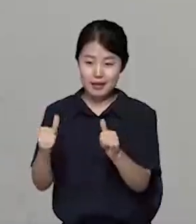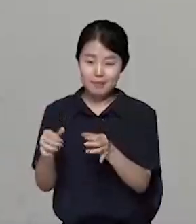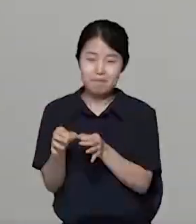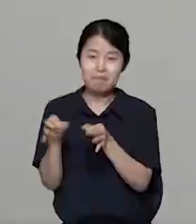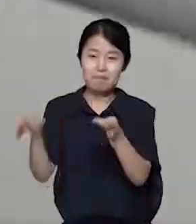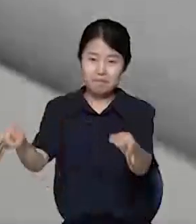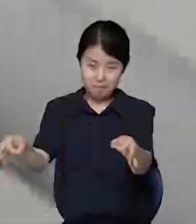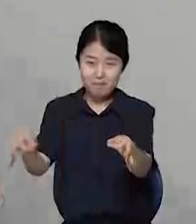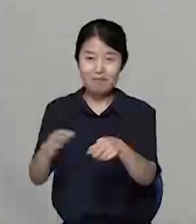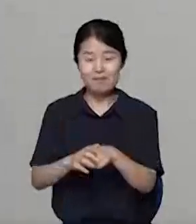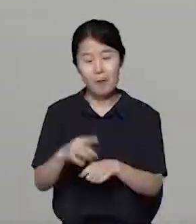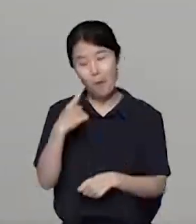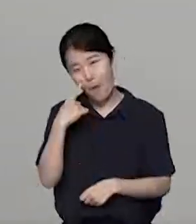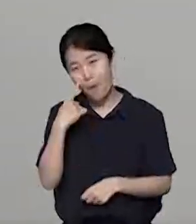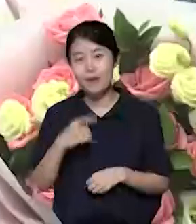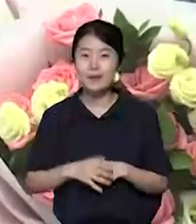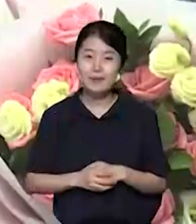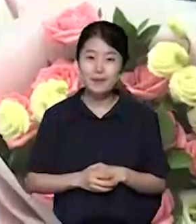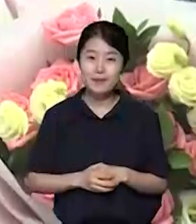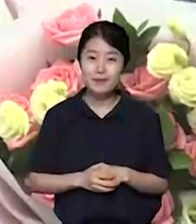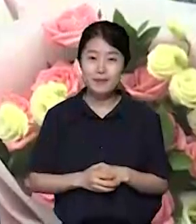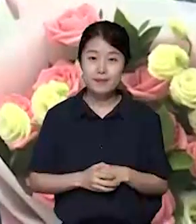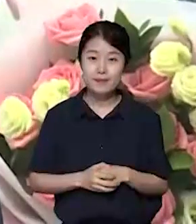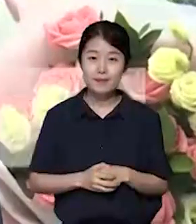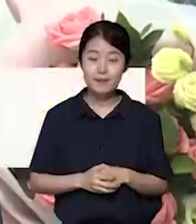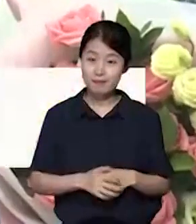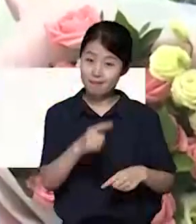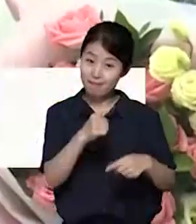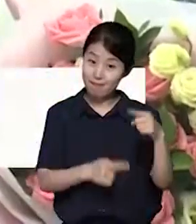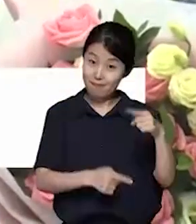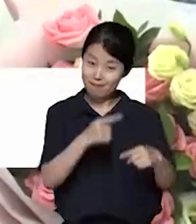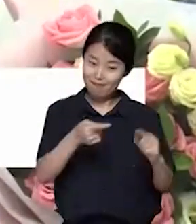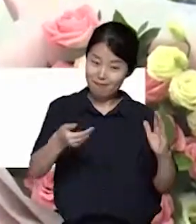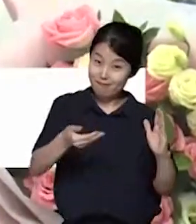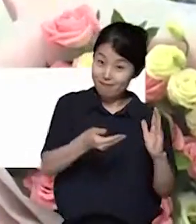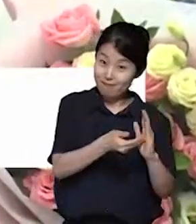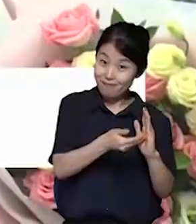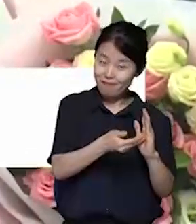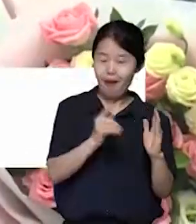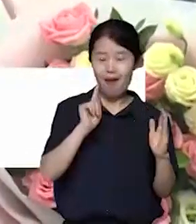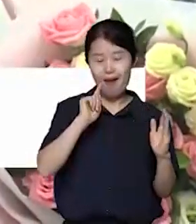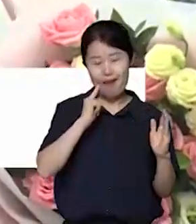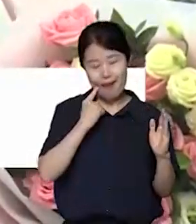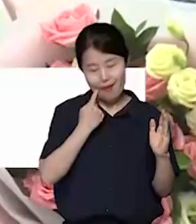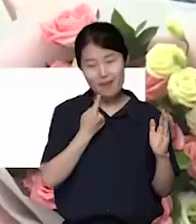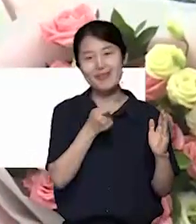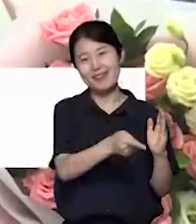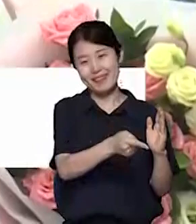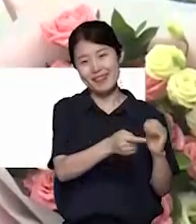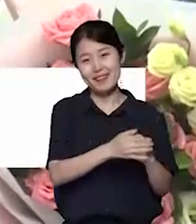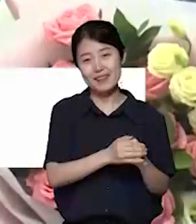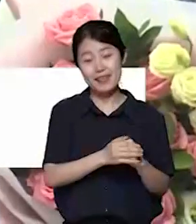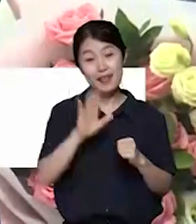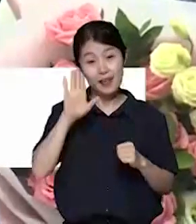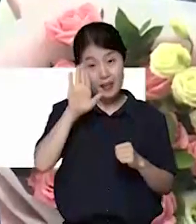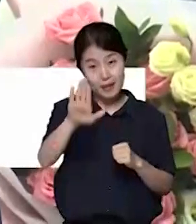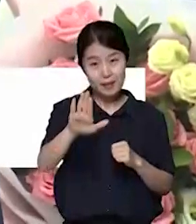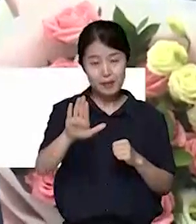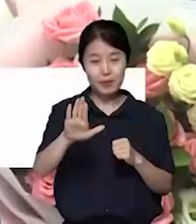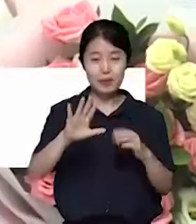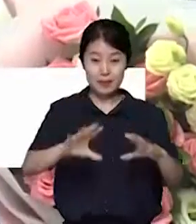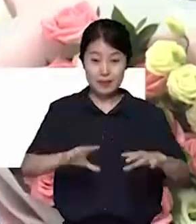끌었습니다. 정말 항구 중에 항구, 낭만 항구, 앞으로 세계적인 그러한